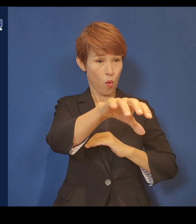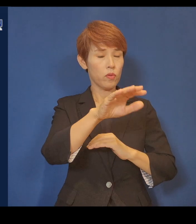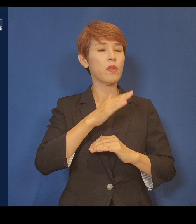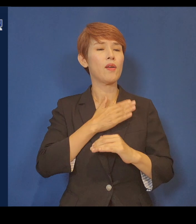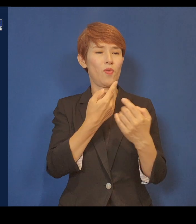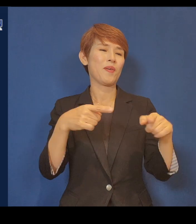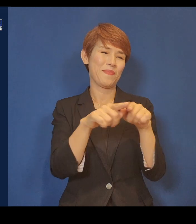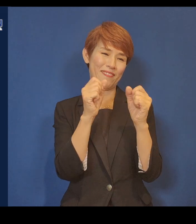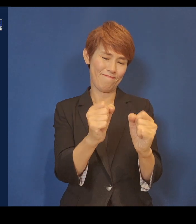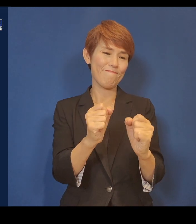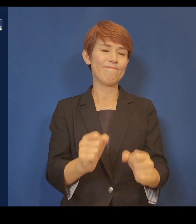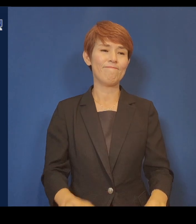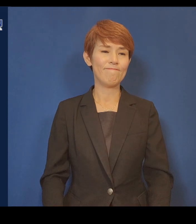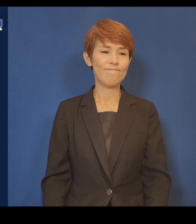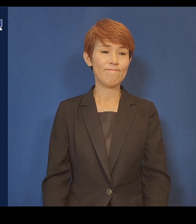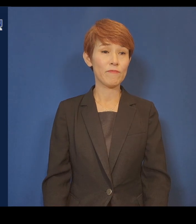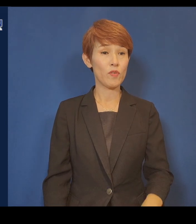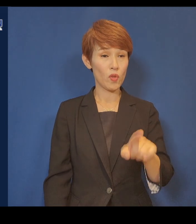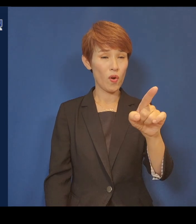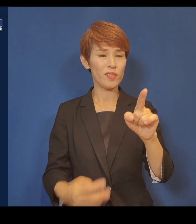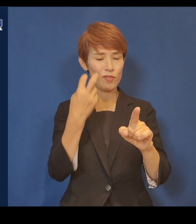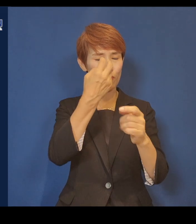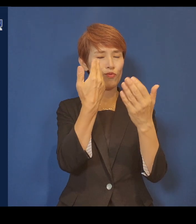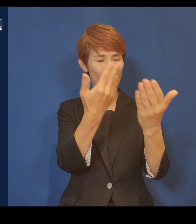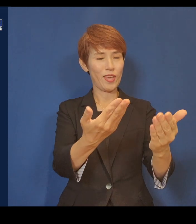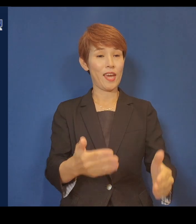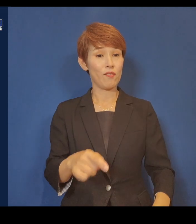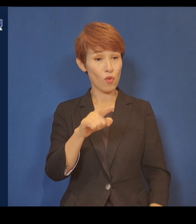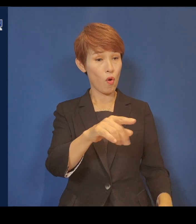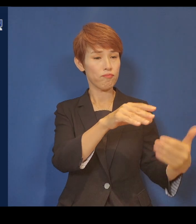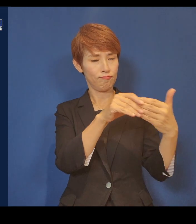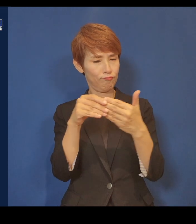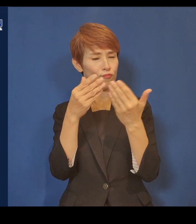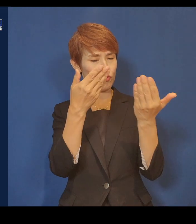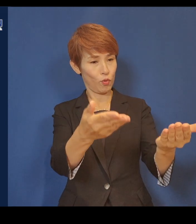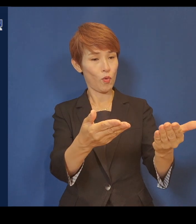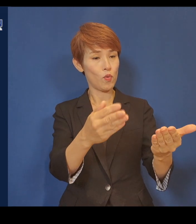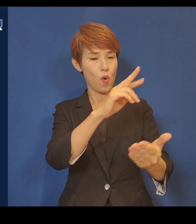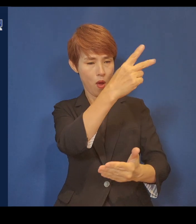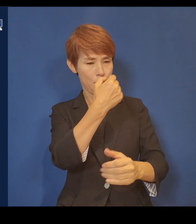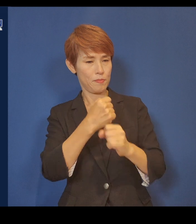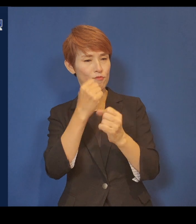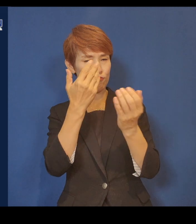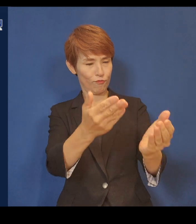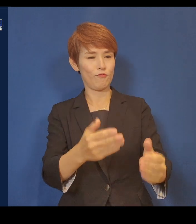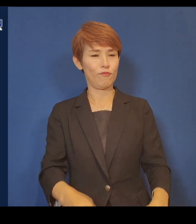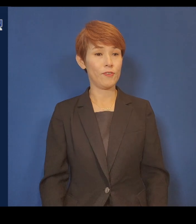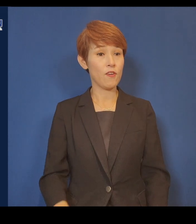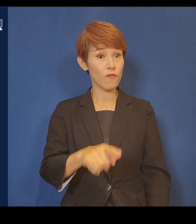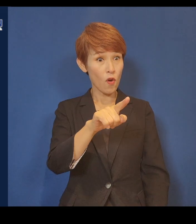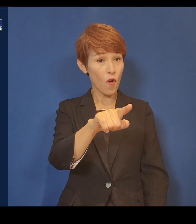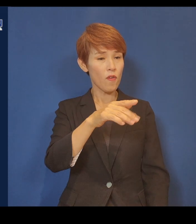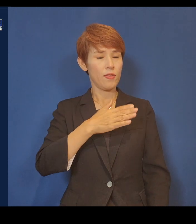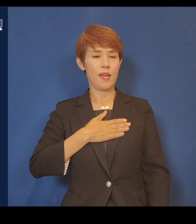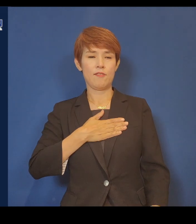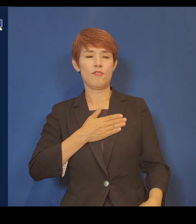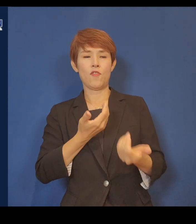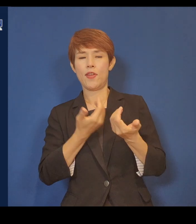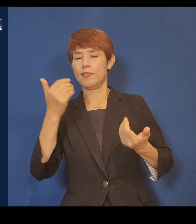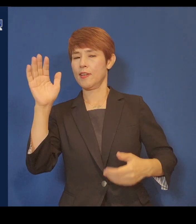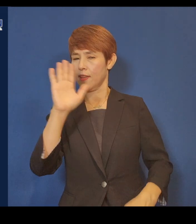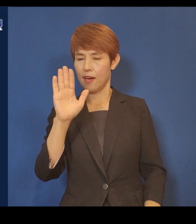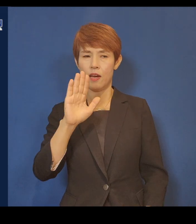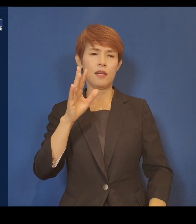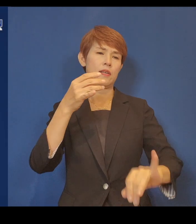곳에도 나는 너와 함께 할 거다. 너를 지킬 거고 너를 이끌 거고 돌아오게 할 거다. 널 떠나지